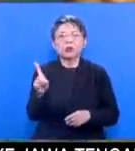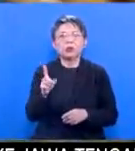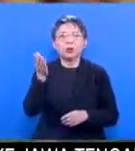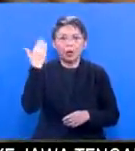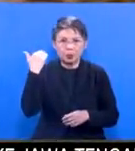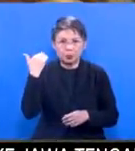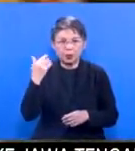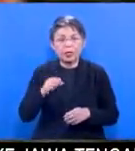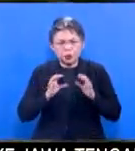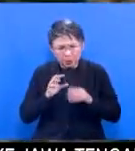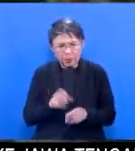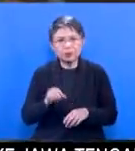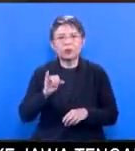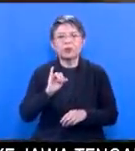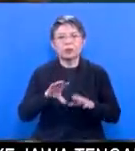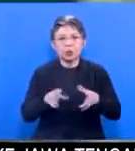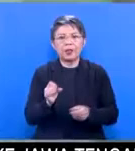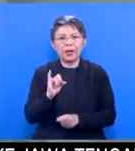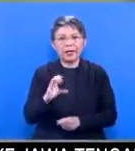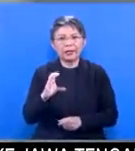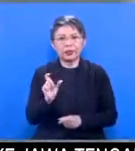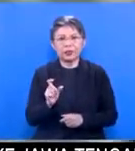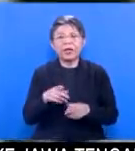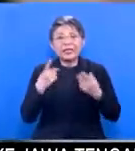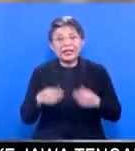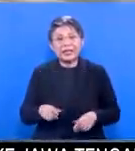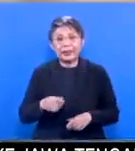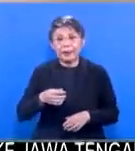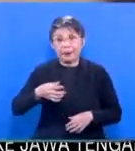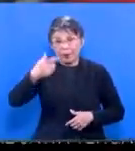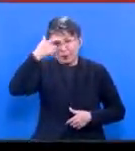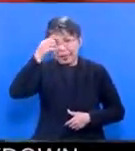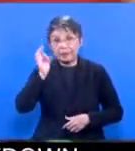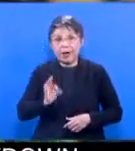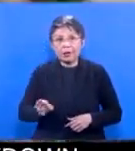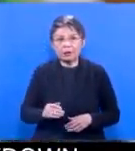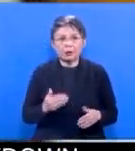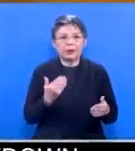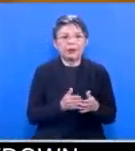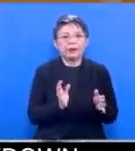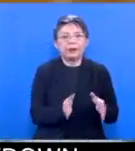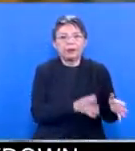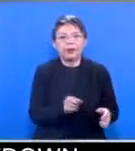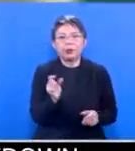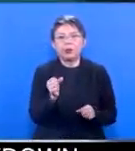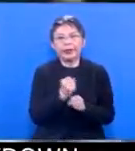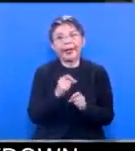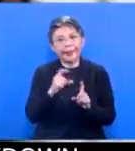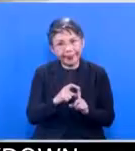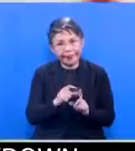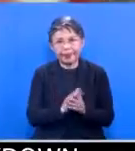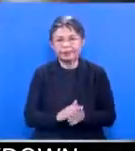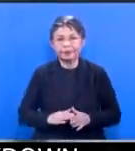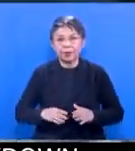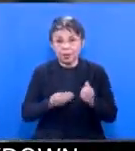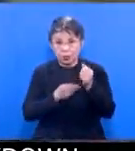termasuk ruang ICU. Akibatnya sejumlah pasien baru terpaksa tertahan di ruang IGD. Untuk mengatasi permasalahan ini, RSUD Dr.